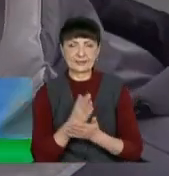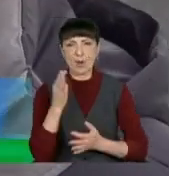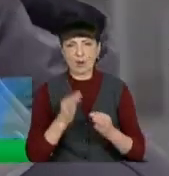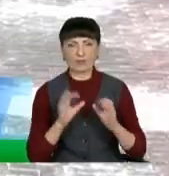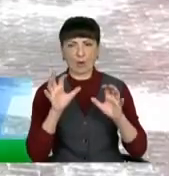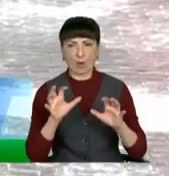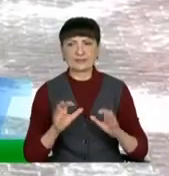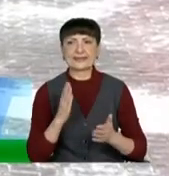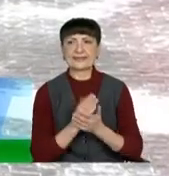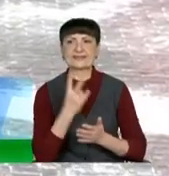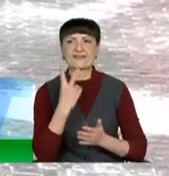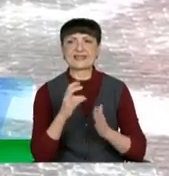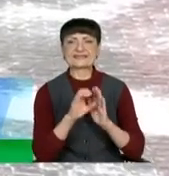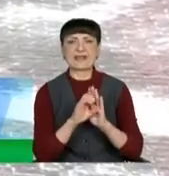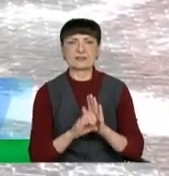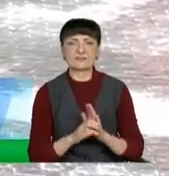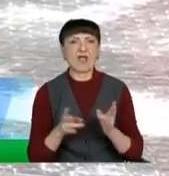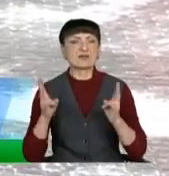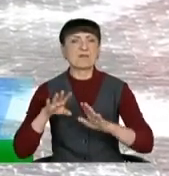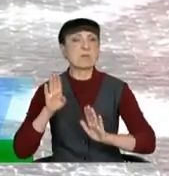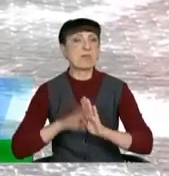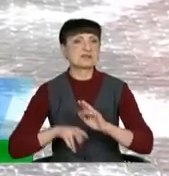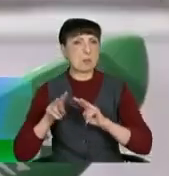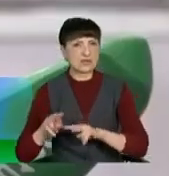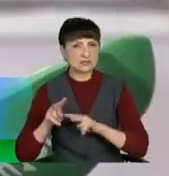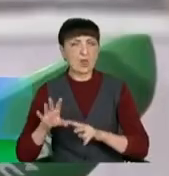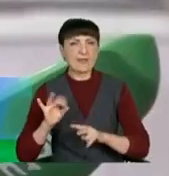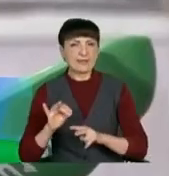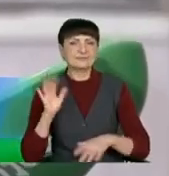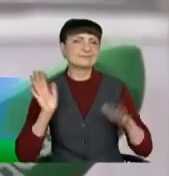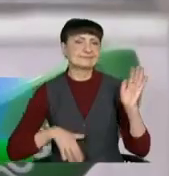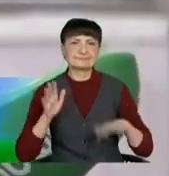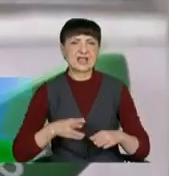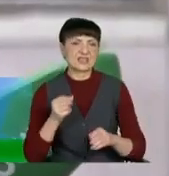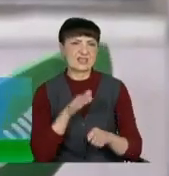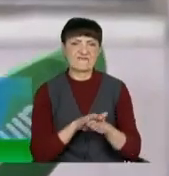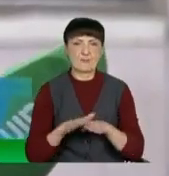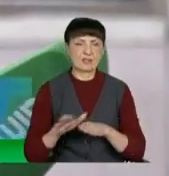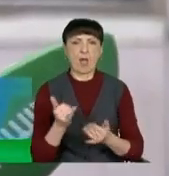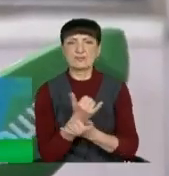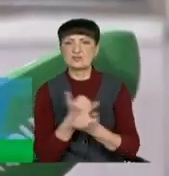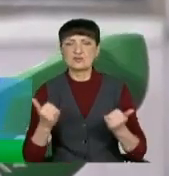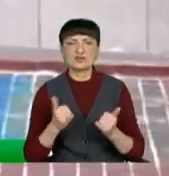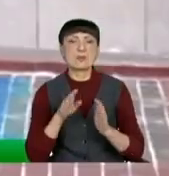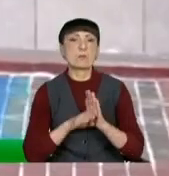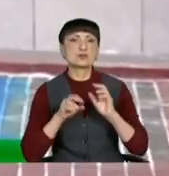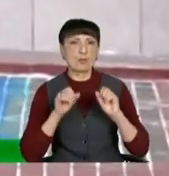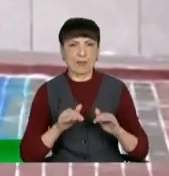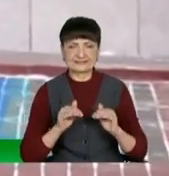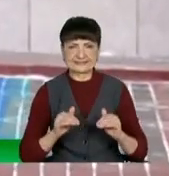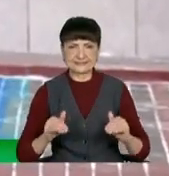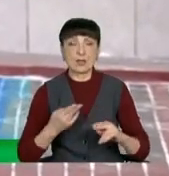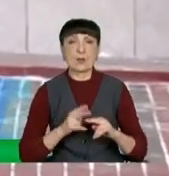кодексе есть две статьи. Это оставление без присмотра и ненадлежащее исполнение по обеспечению мер безопасности.